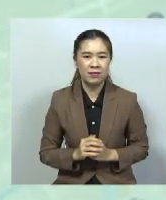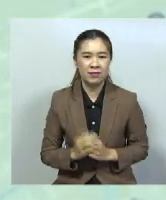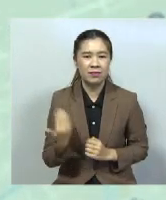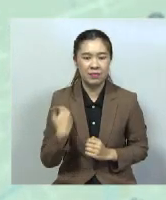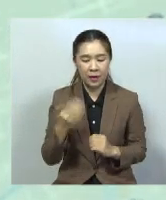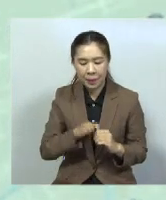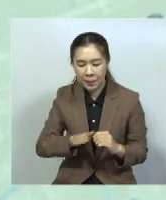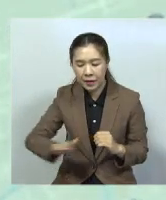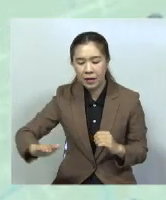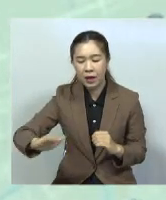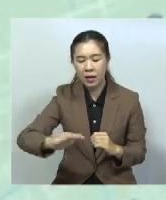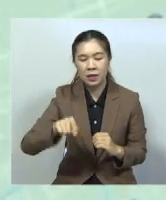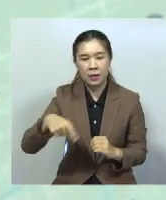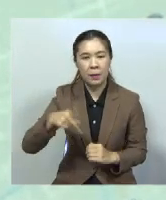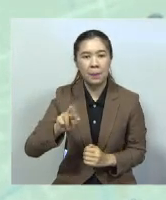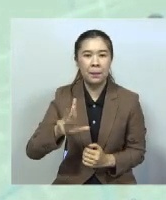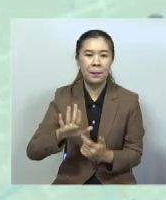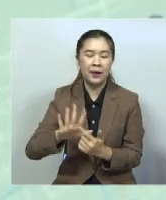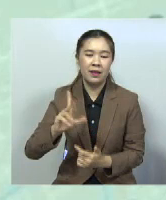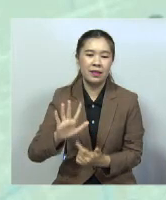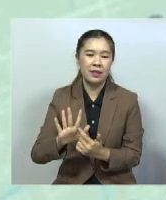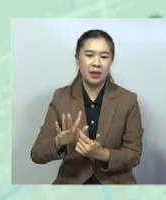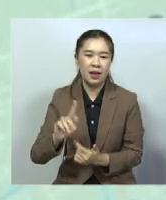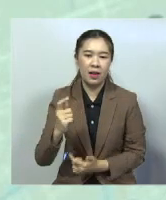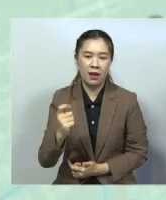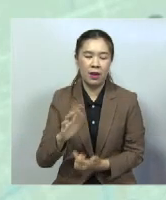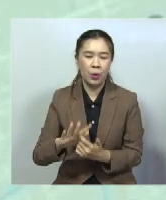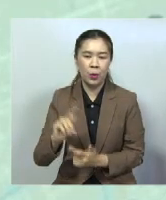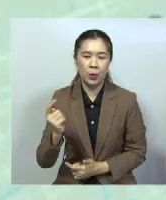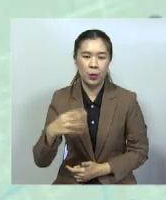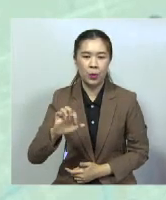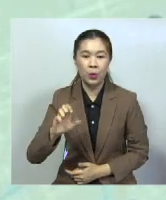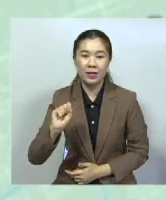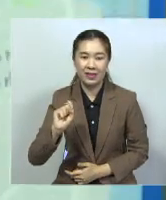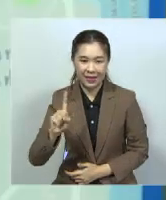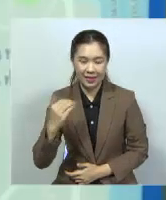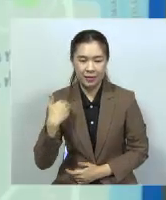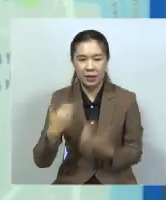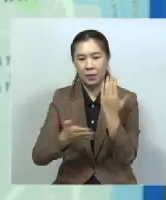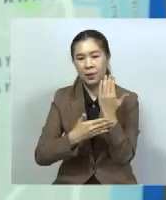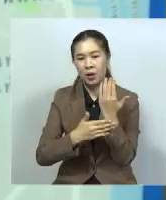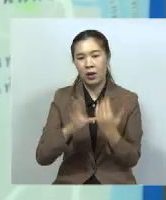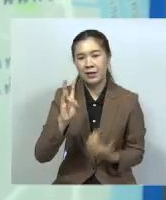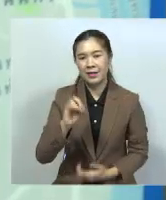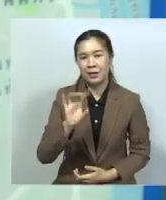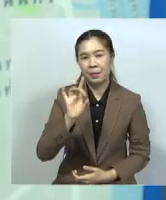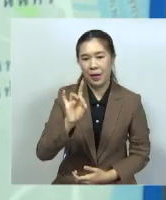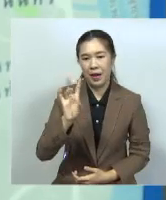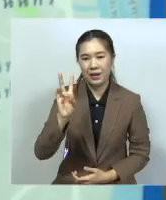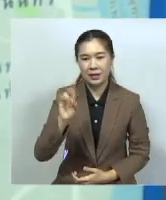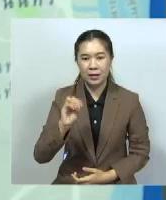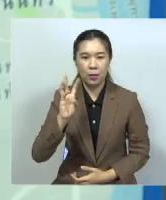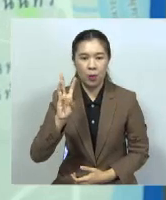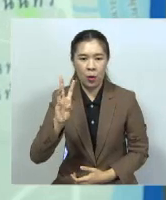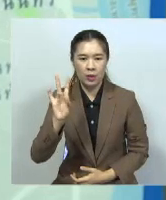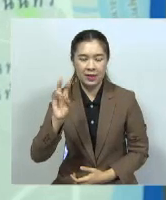ามารถเลี่ยงไปใช้ถนนประชาอุทิศโดยให้เข้าซอยสุขสวัสดิ์78 76และ74เพื่อไปออกถนนประ